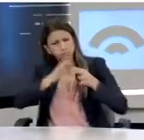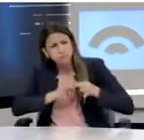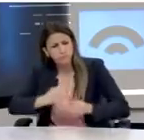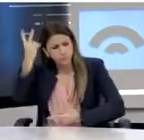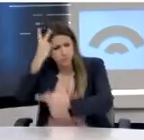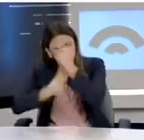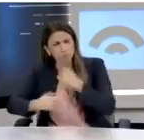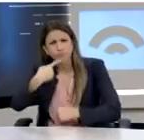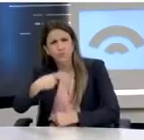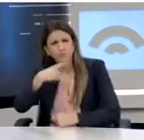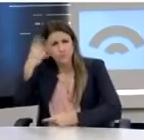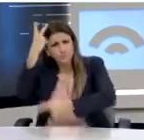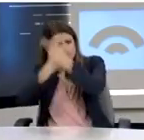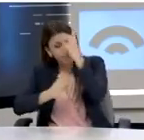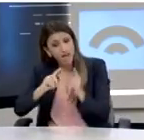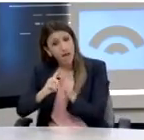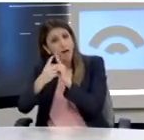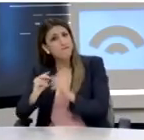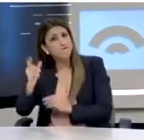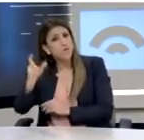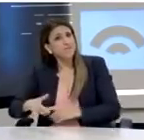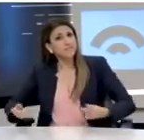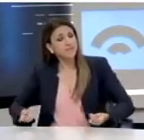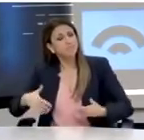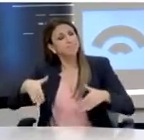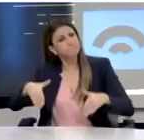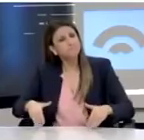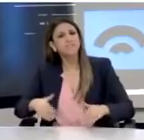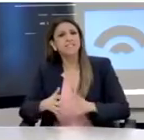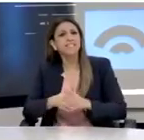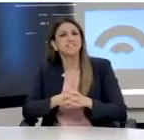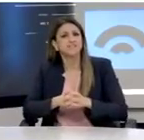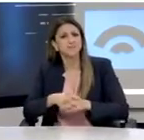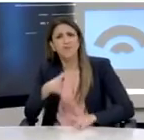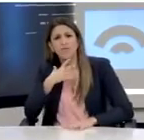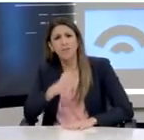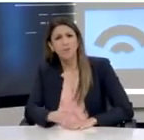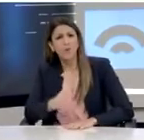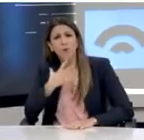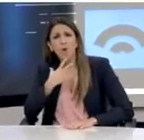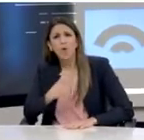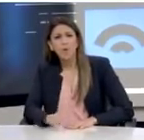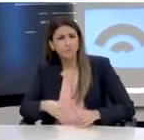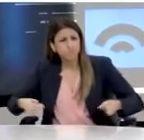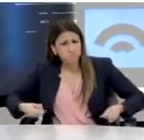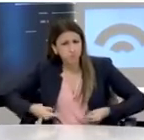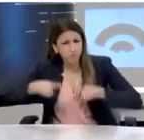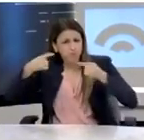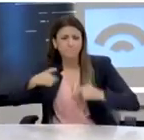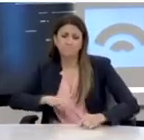με προσβλητικό τρόπο. Ήταν και θα παραμείνουν ήσυχοι, κύριε Μητσοτάκη, διότι στη στρατηγική της έντασης εμείς δεν θα σας